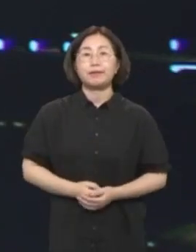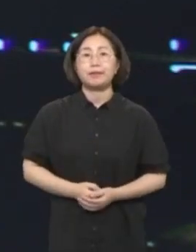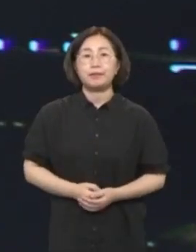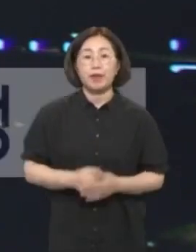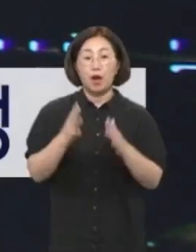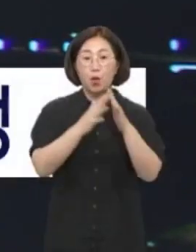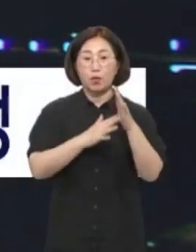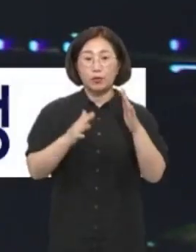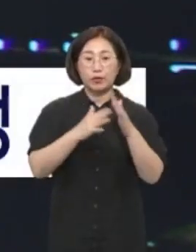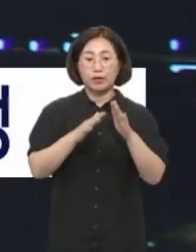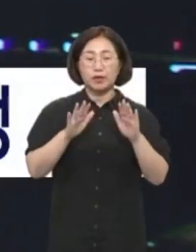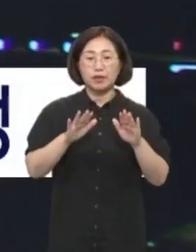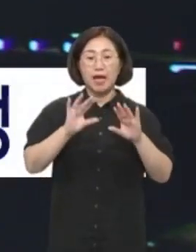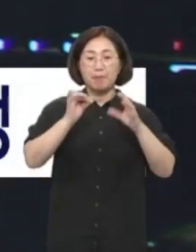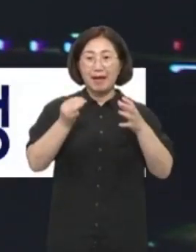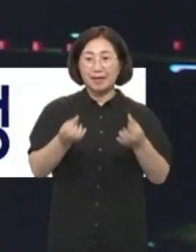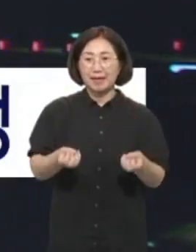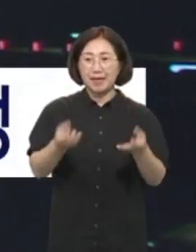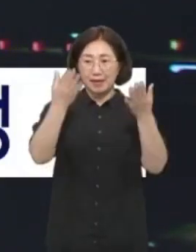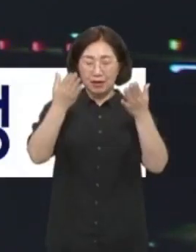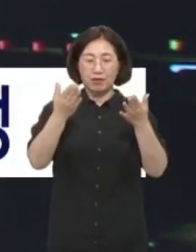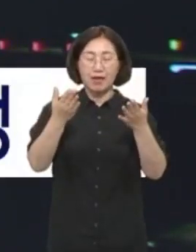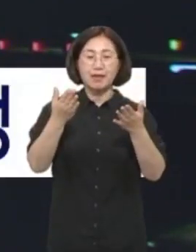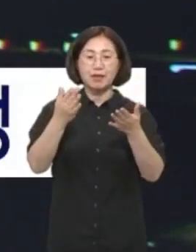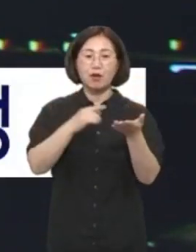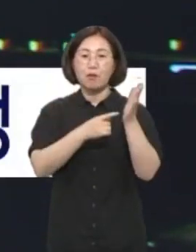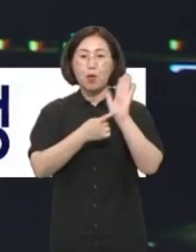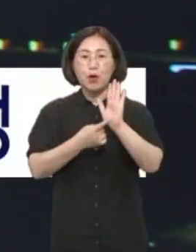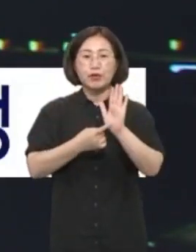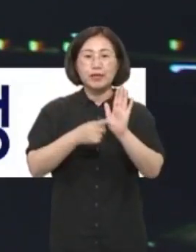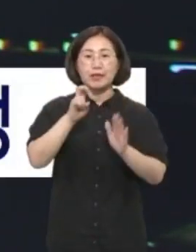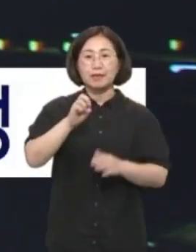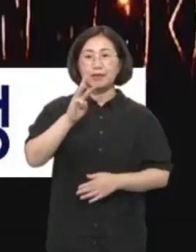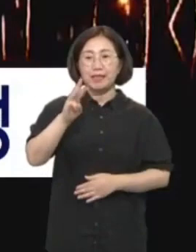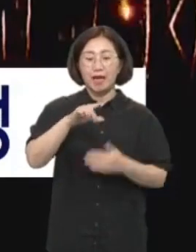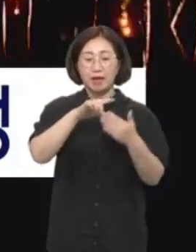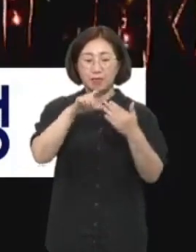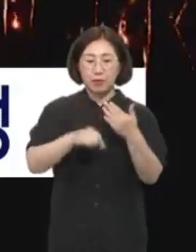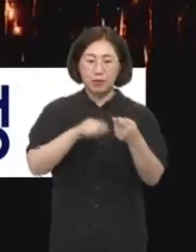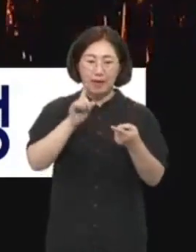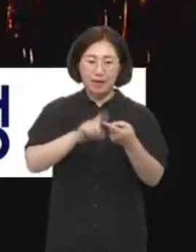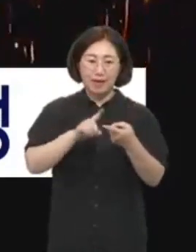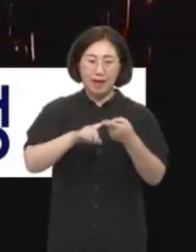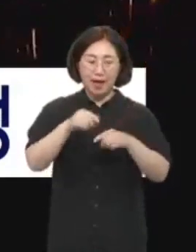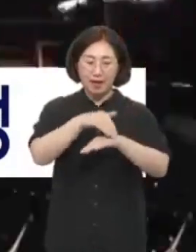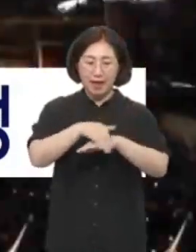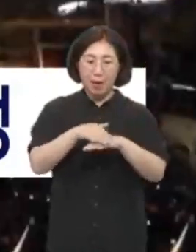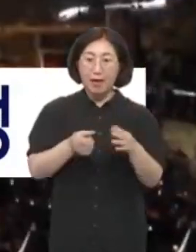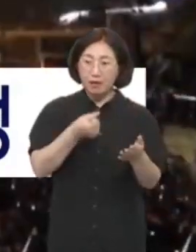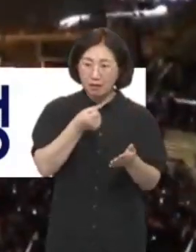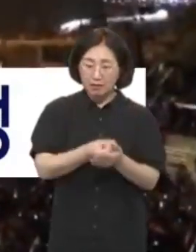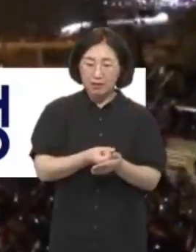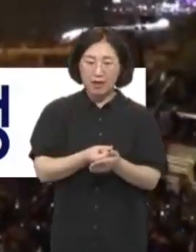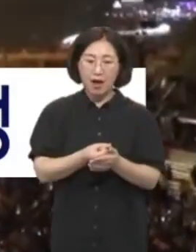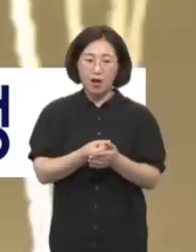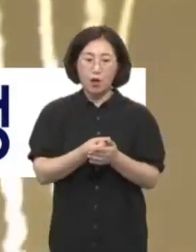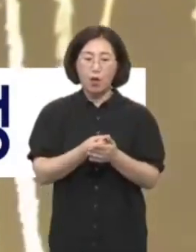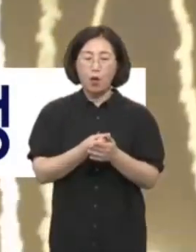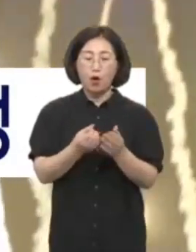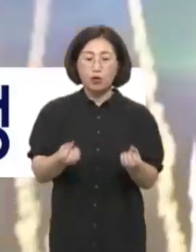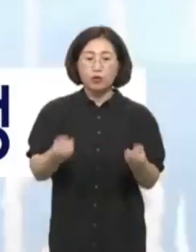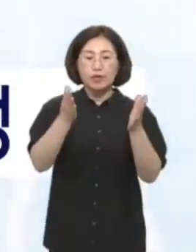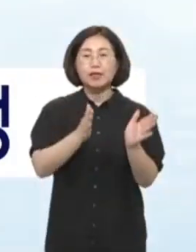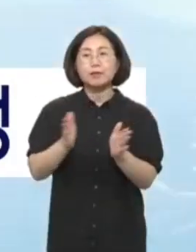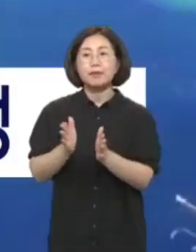공조시는 올해 대백제전에서 선보일 23개 프로그램에 대한 세부 연출과 실행 계획을 확정하고 본격적인